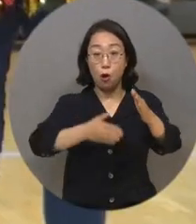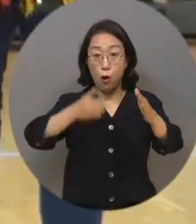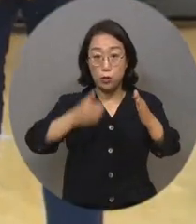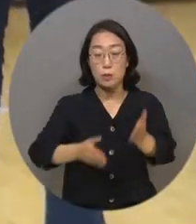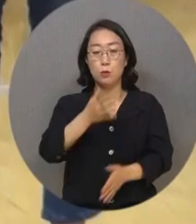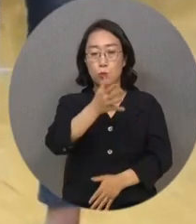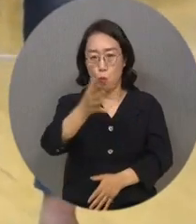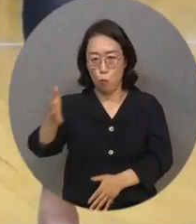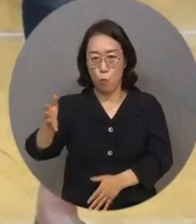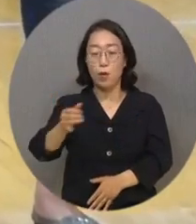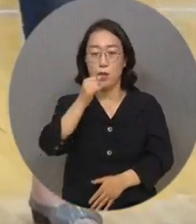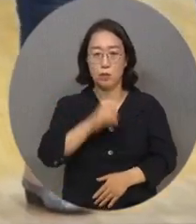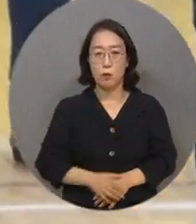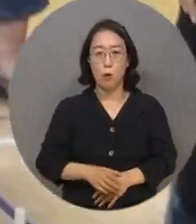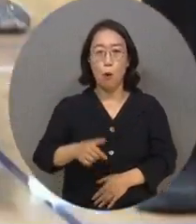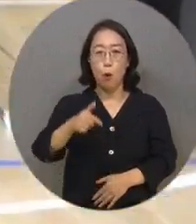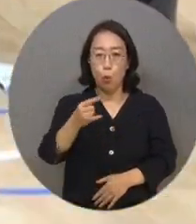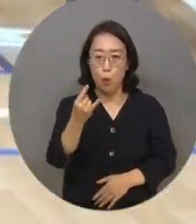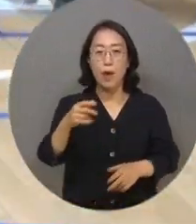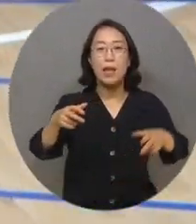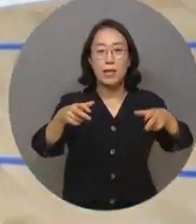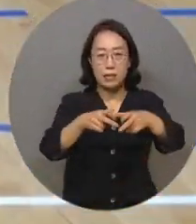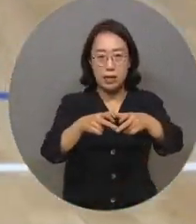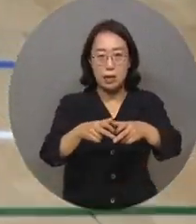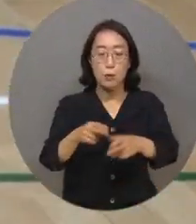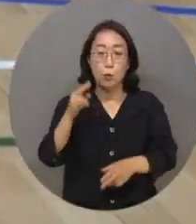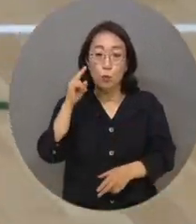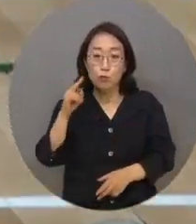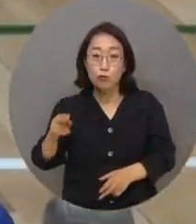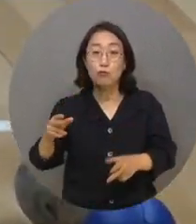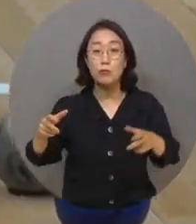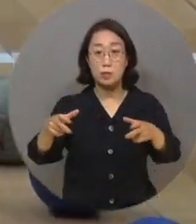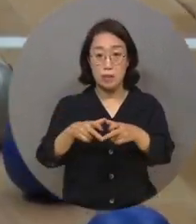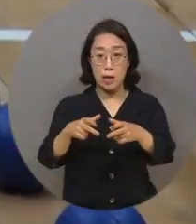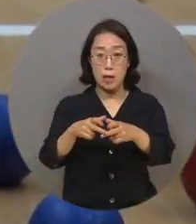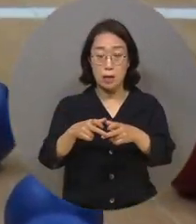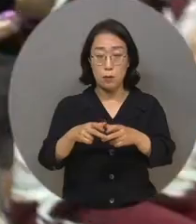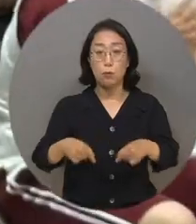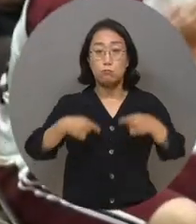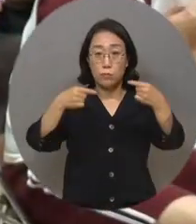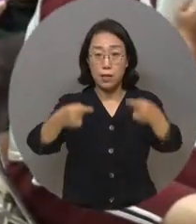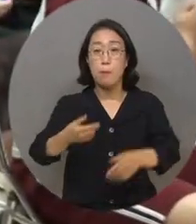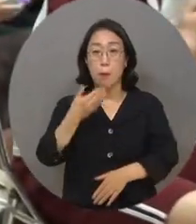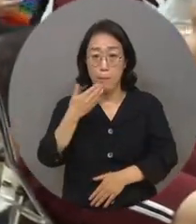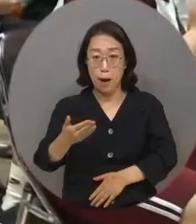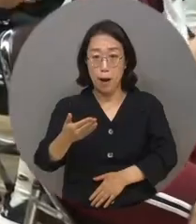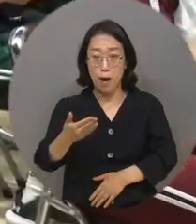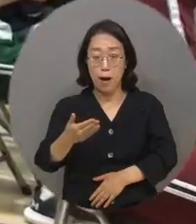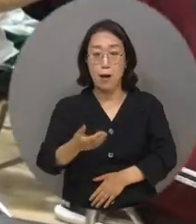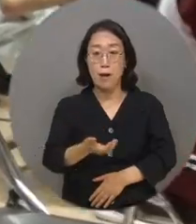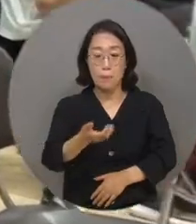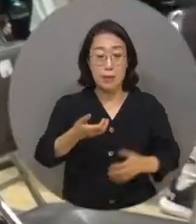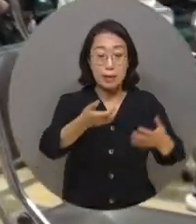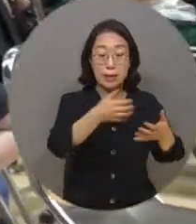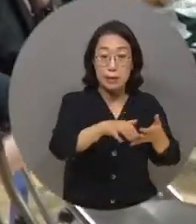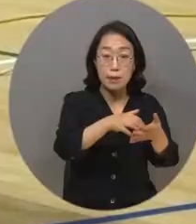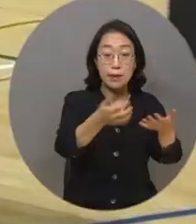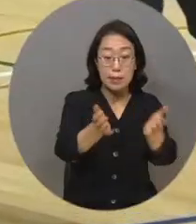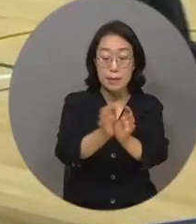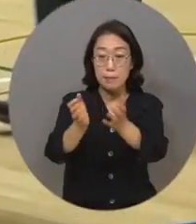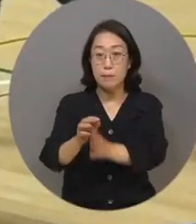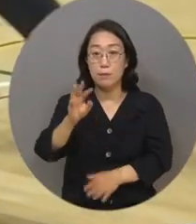하나로 뇌성마비 장애인과 중증 장애인도 즐길 수 있는 생활 스포츠입니다. 예선을 통과한